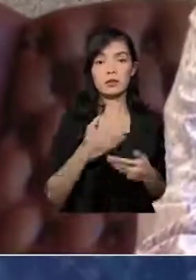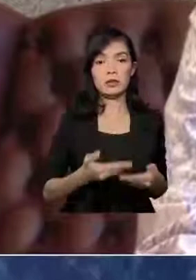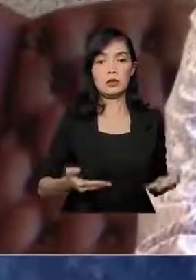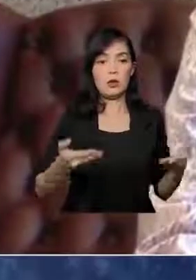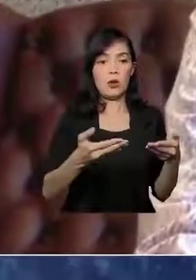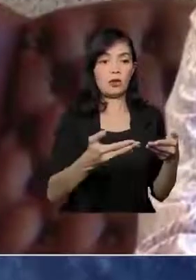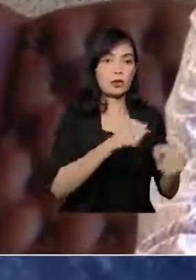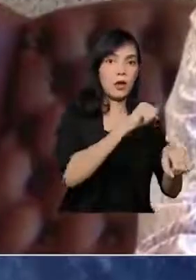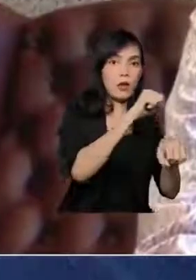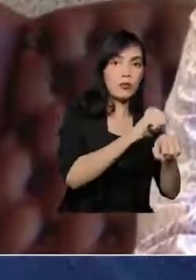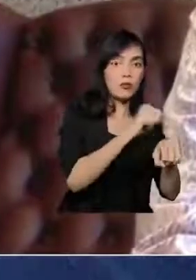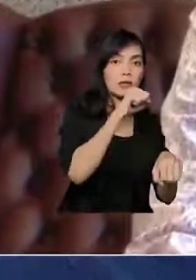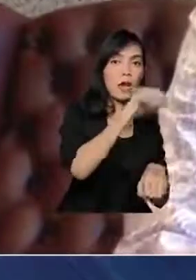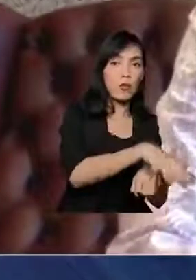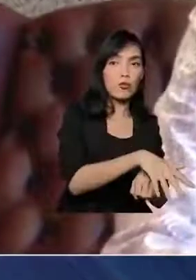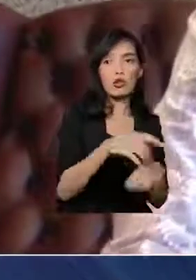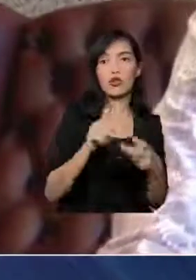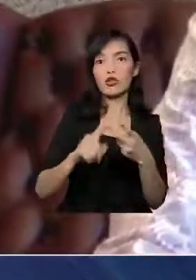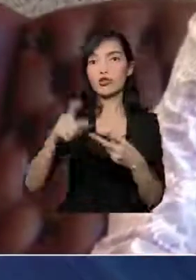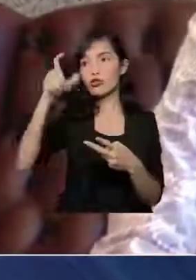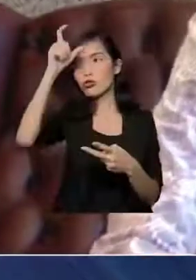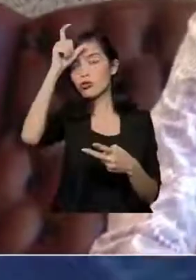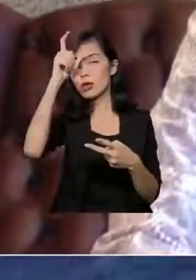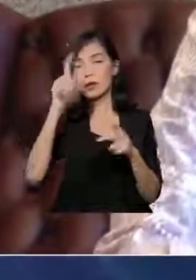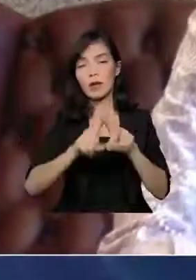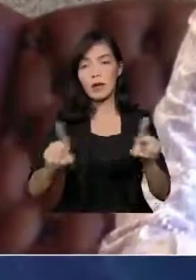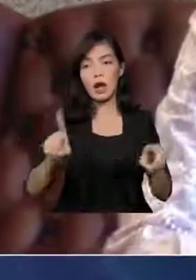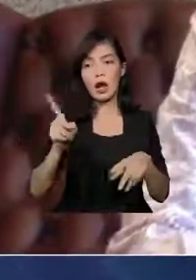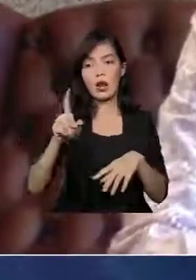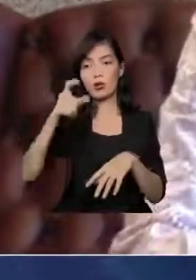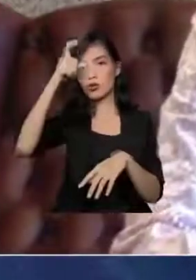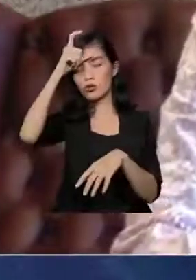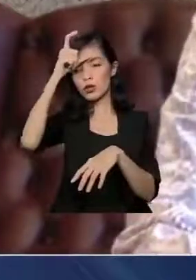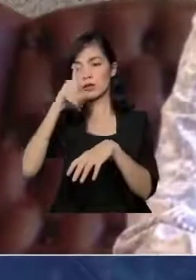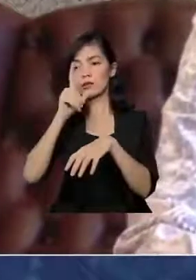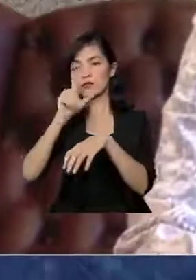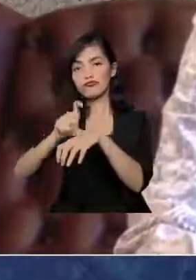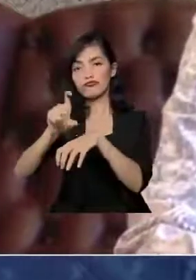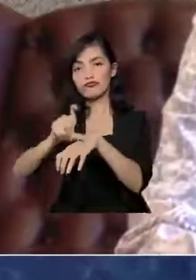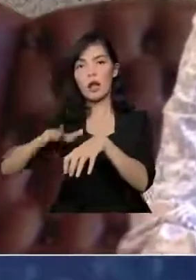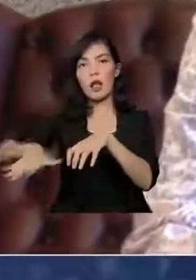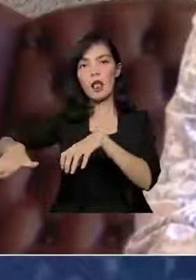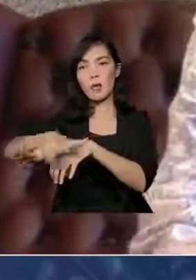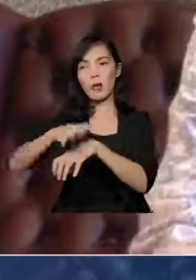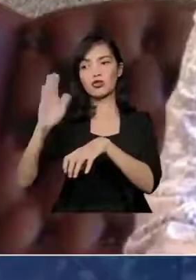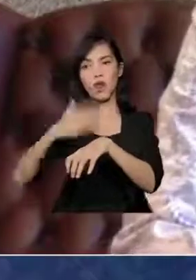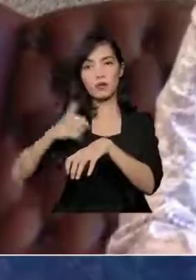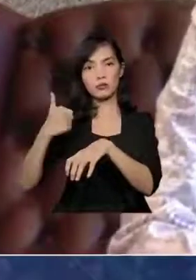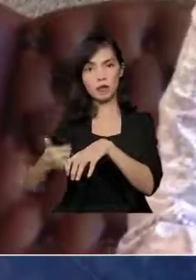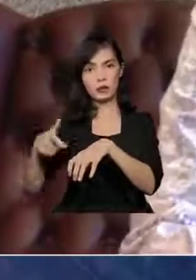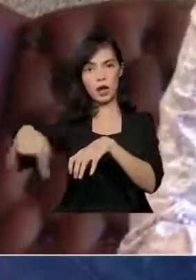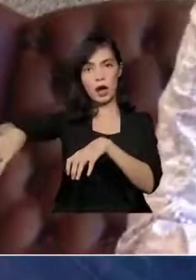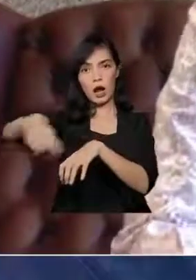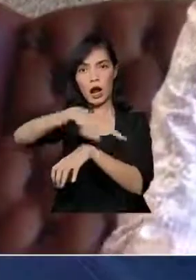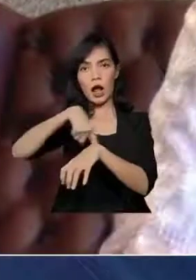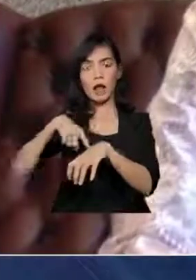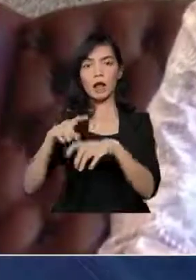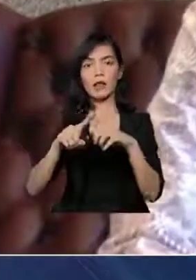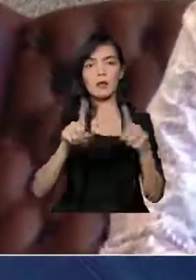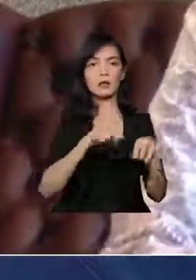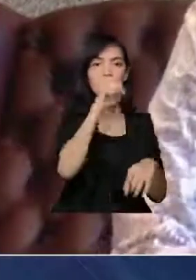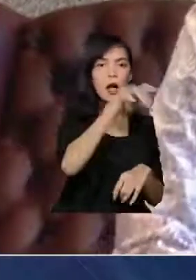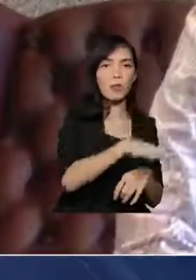di Turki dan di Singapore kalau di Turki mungkin hanya halamannya tajam saat ini yang digunakan ya Pak tapi untuk di Singapura